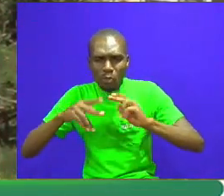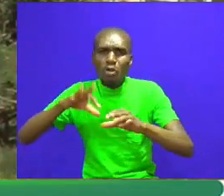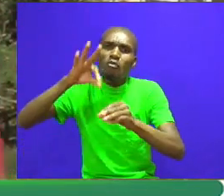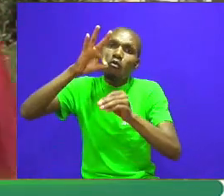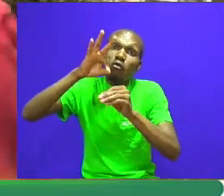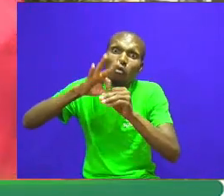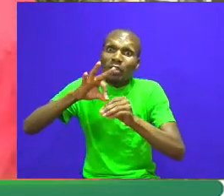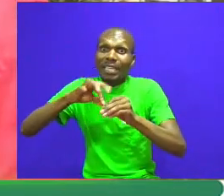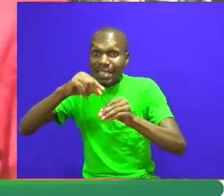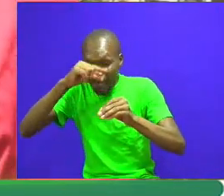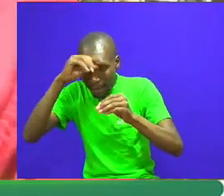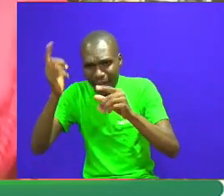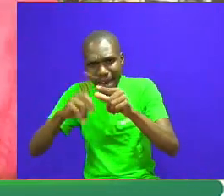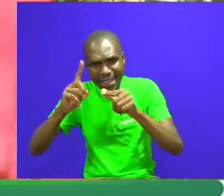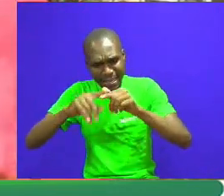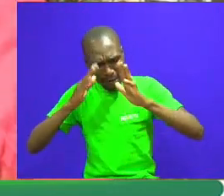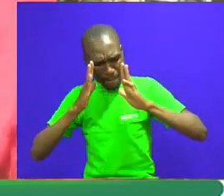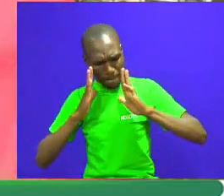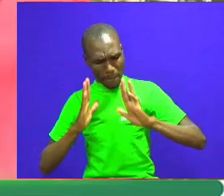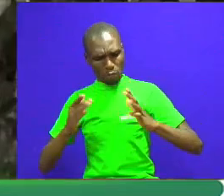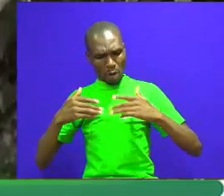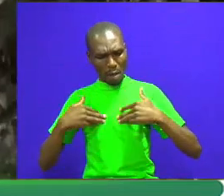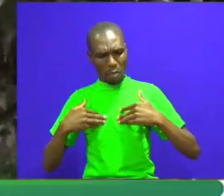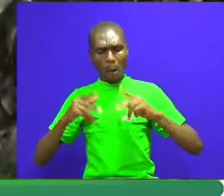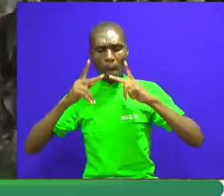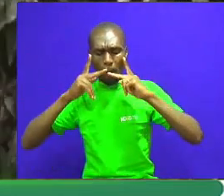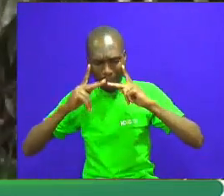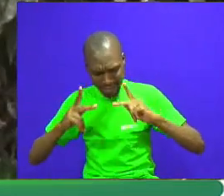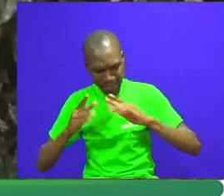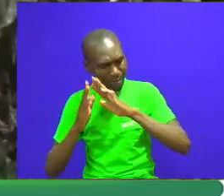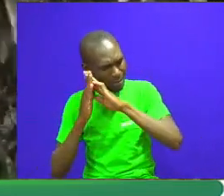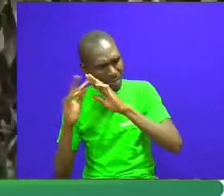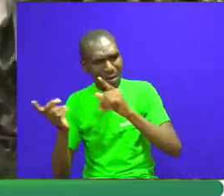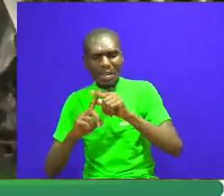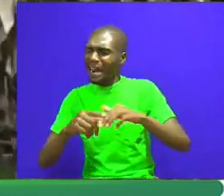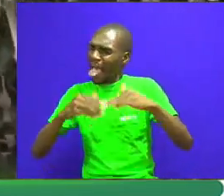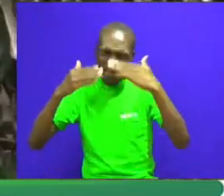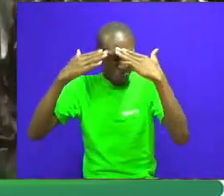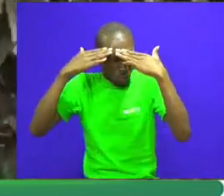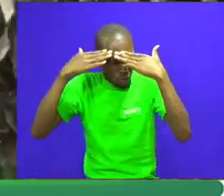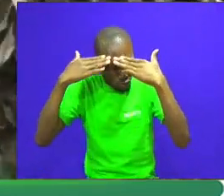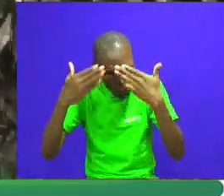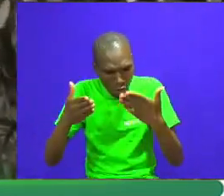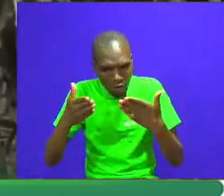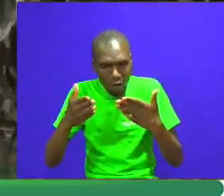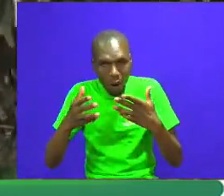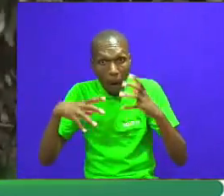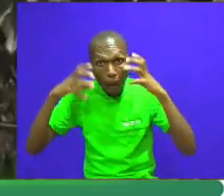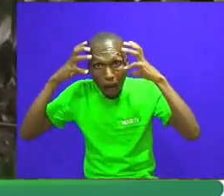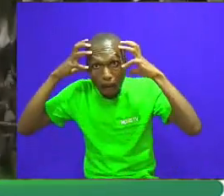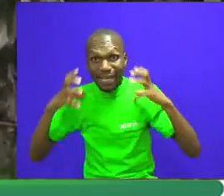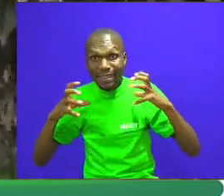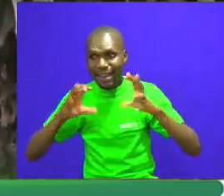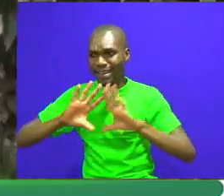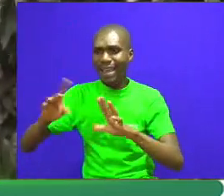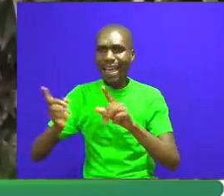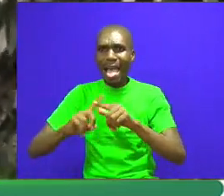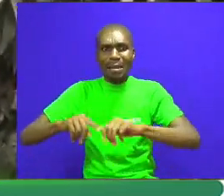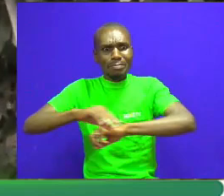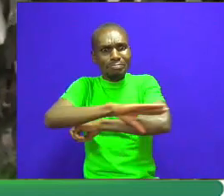watu wetu walale na amani. Hiyo ndio tu mimi nasema. Sijui kama Matiangi kutoka